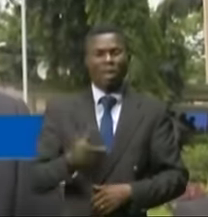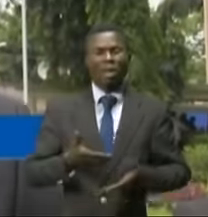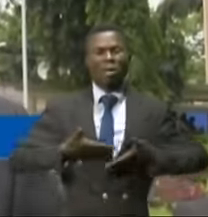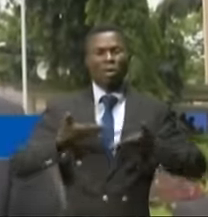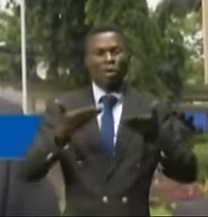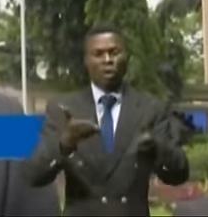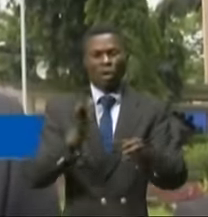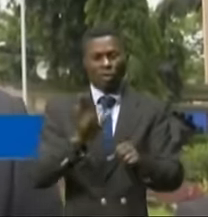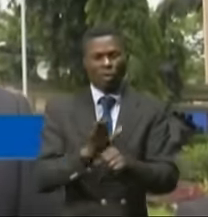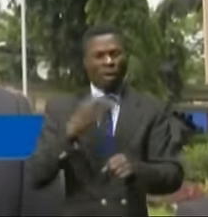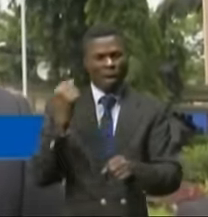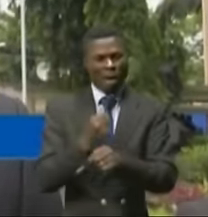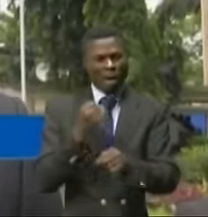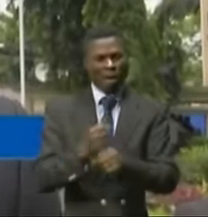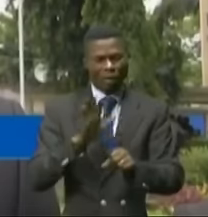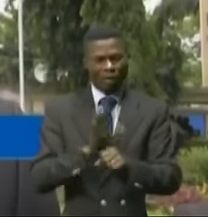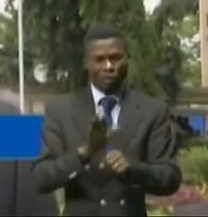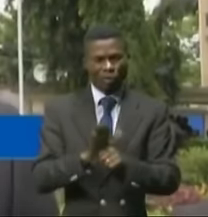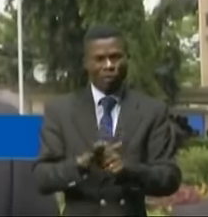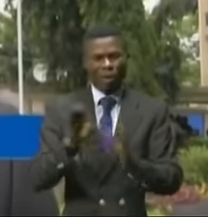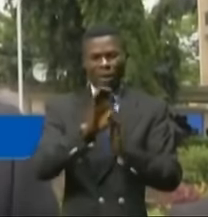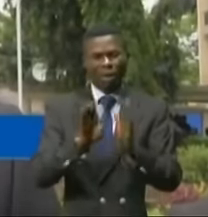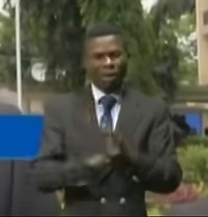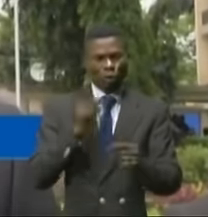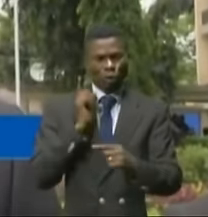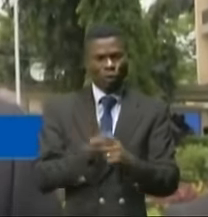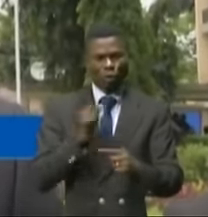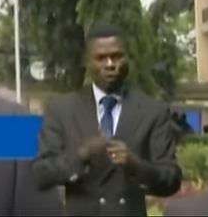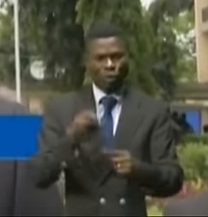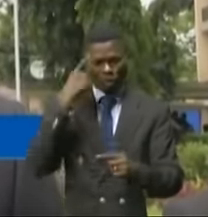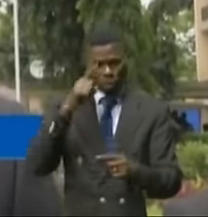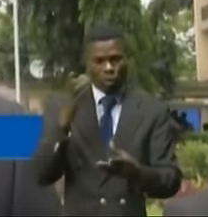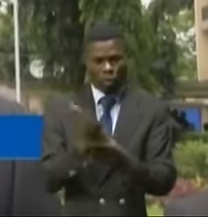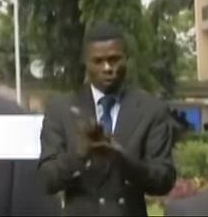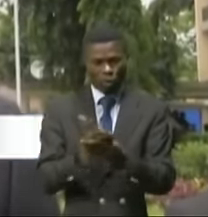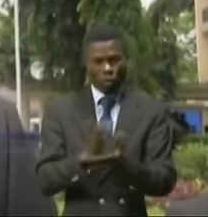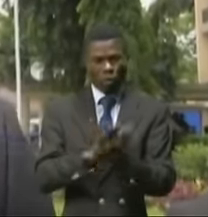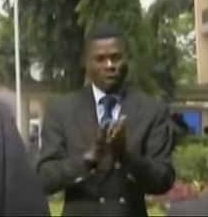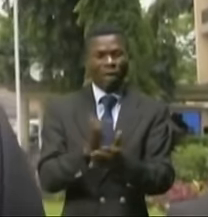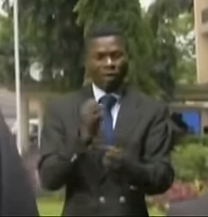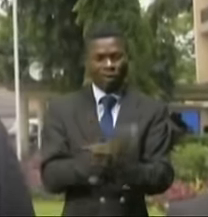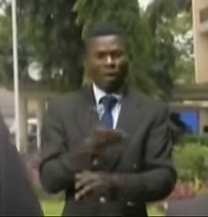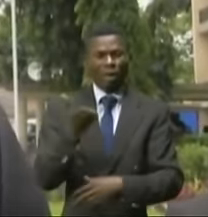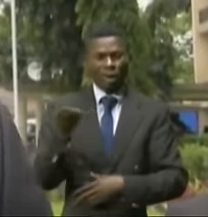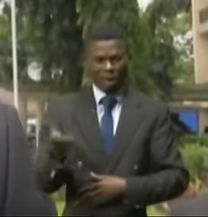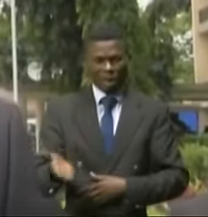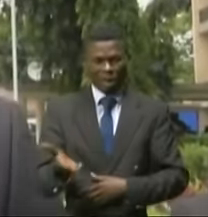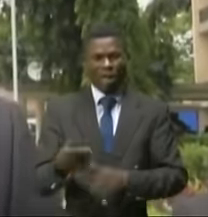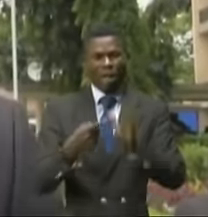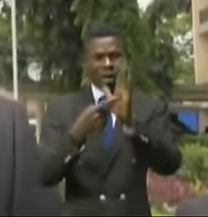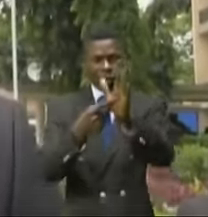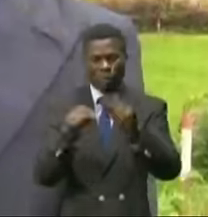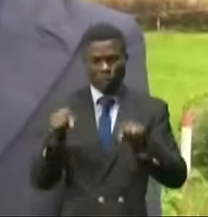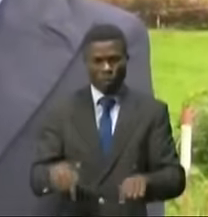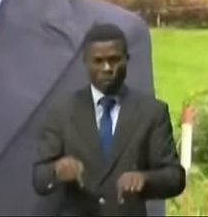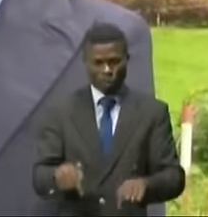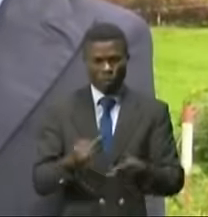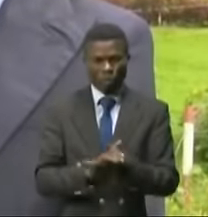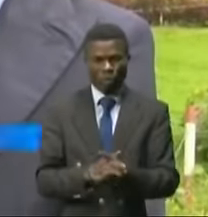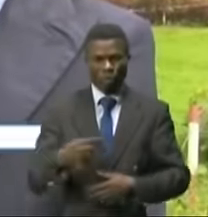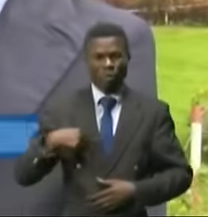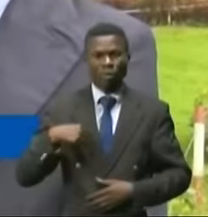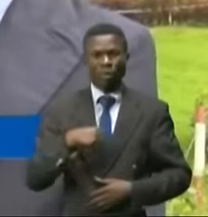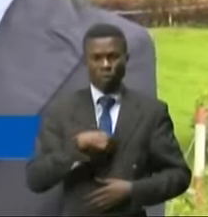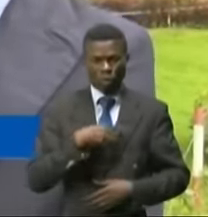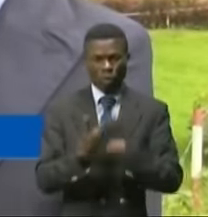sacrifier, à travailler parfois dans des conditions difficiles pour que ce travail soit présenté aujourd'hui. On a